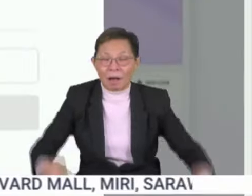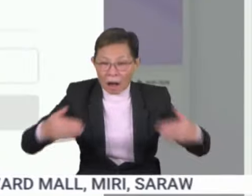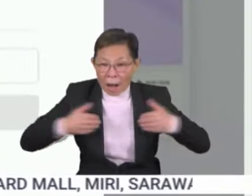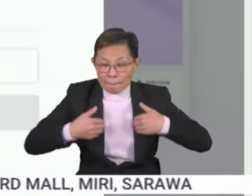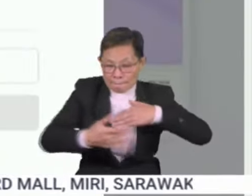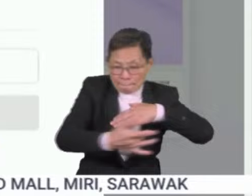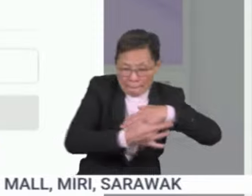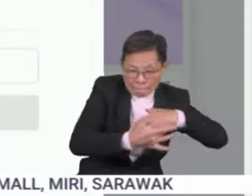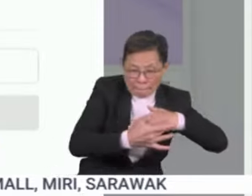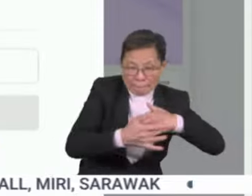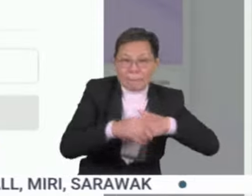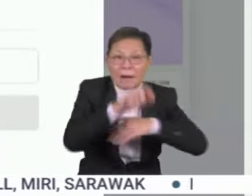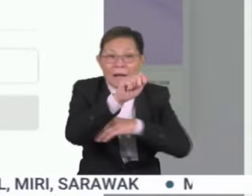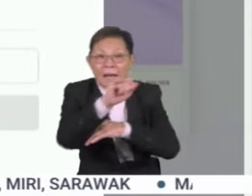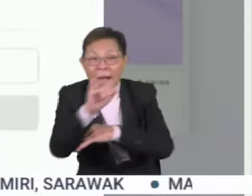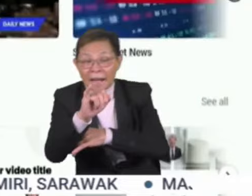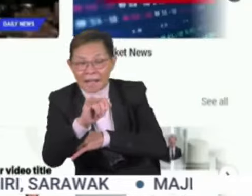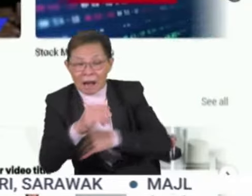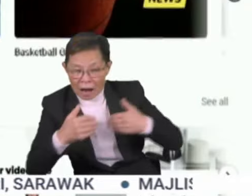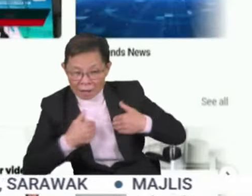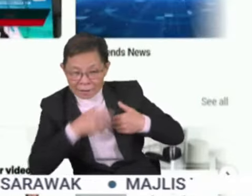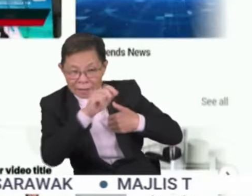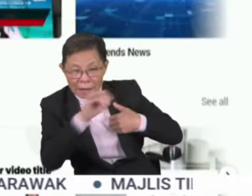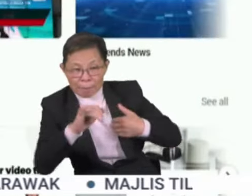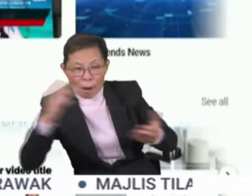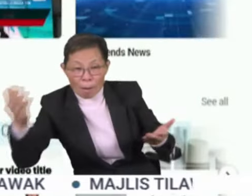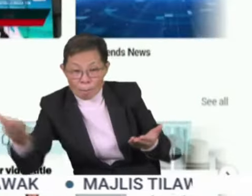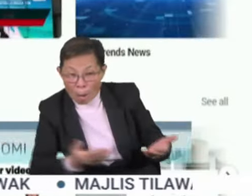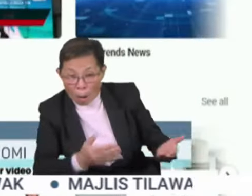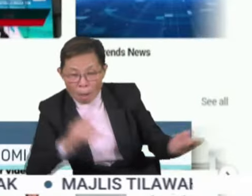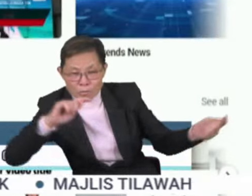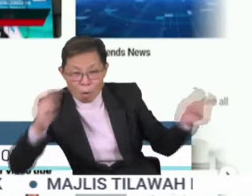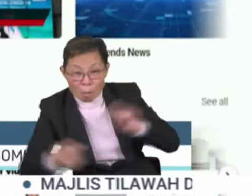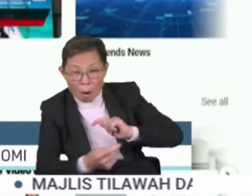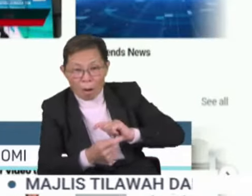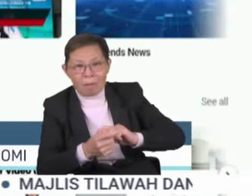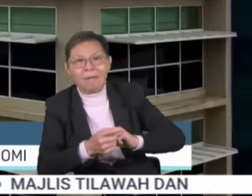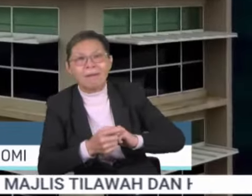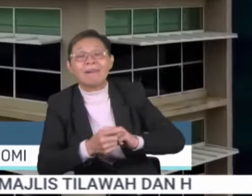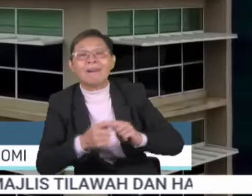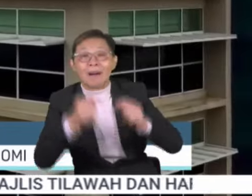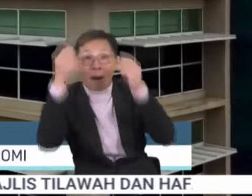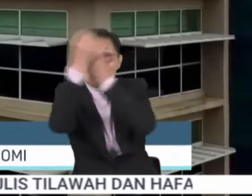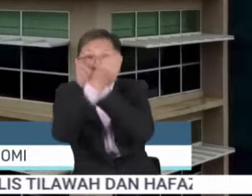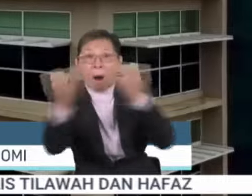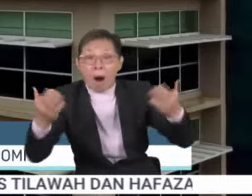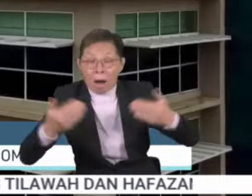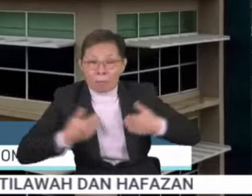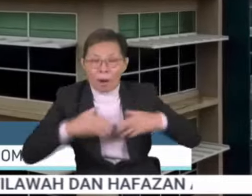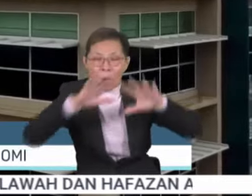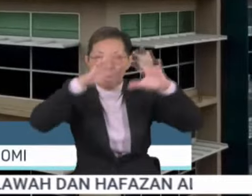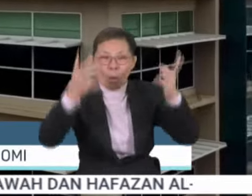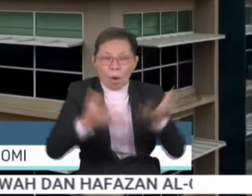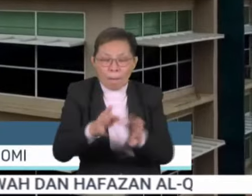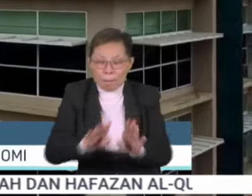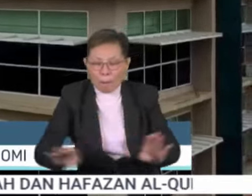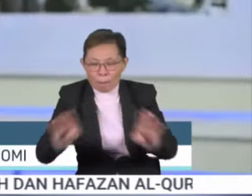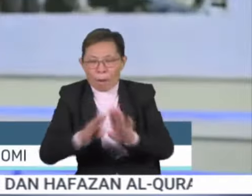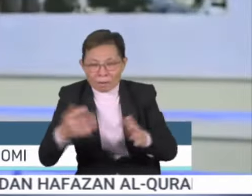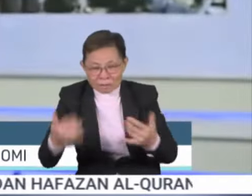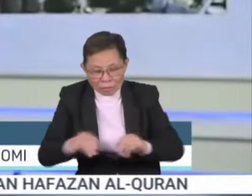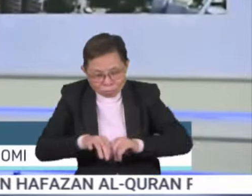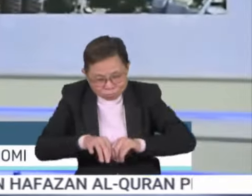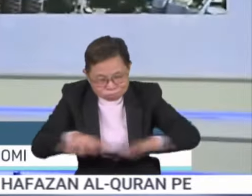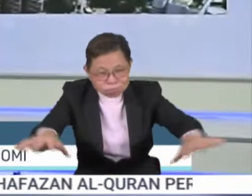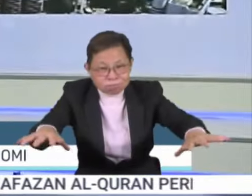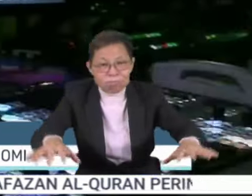Kewujudan teknologi kecerdasan buatan AI membawa perubahan besar landscape penyiaran. Tidak ketinggalan, dunia pemberitaan turut